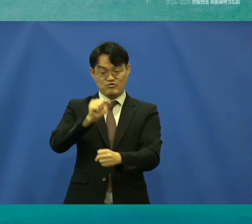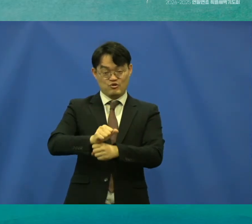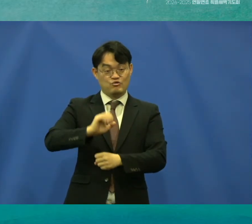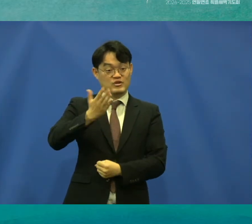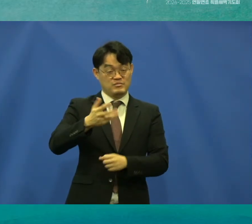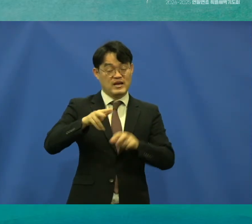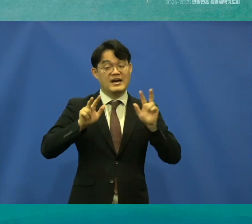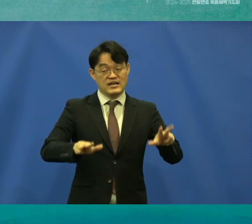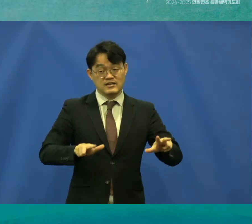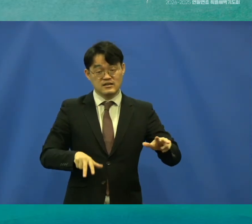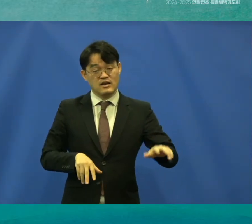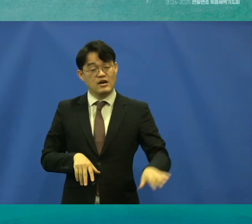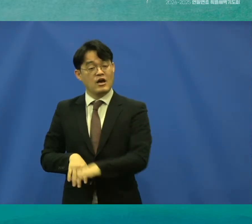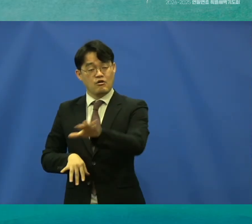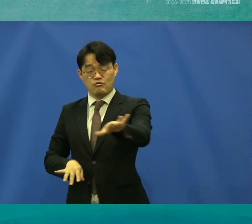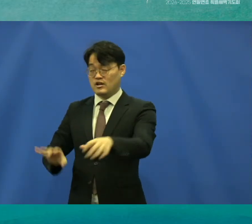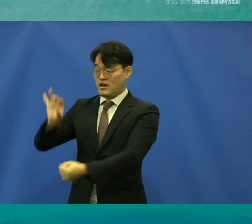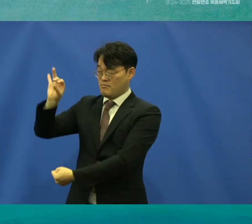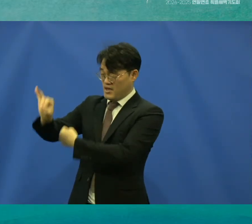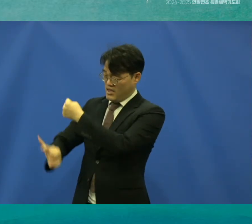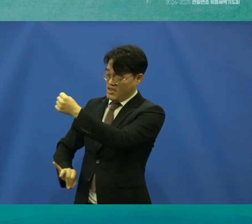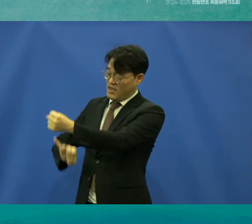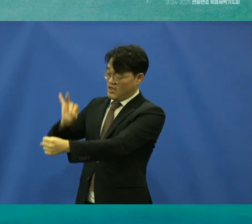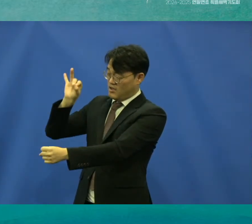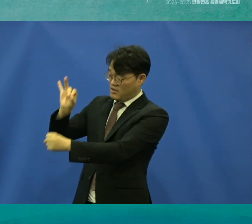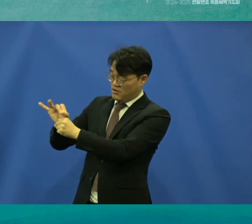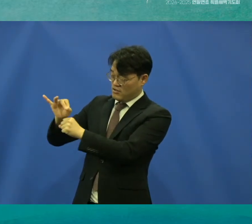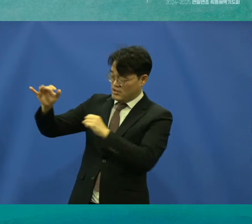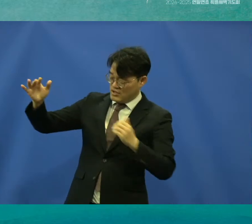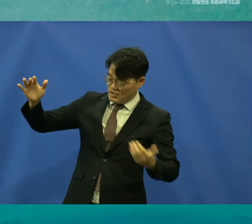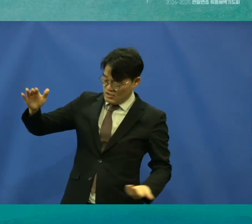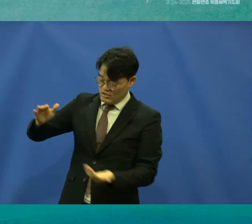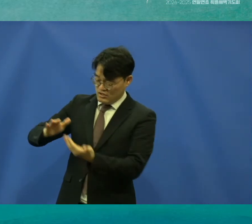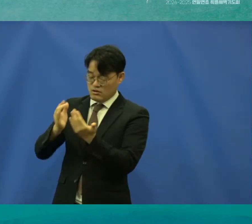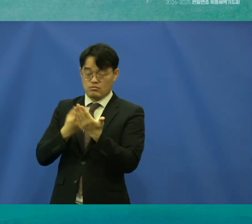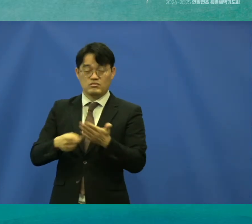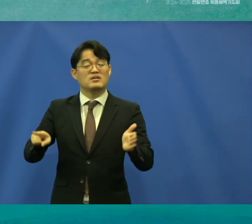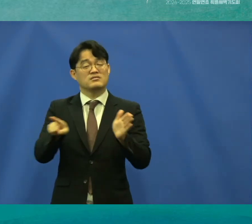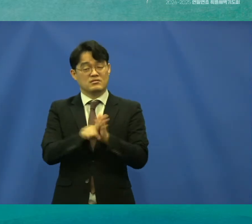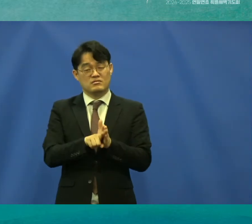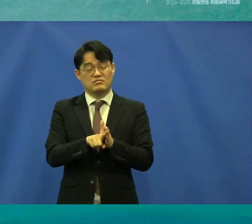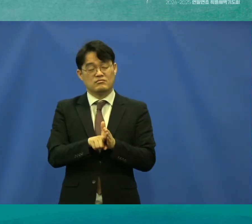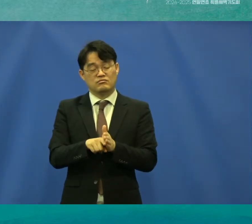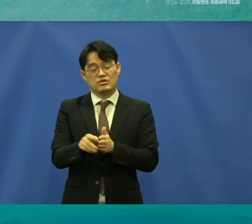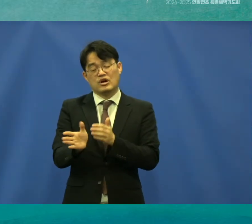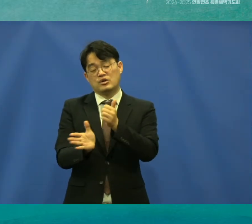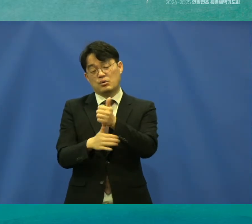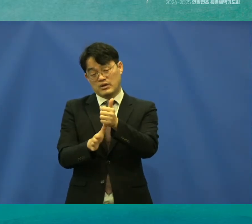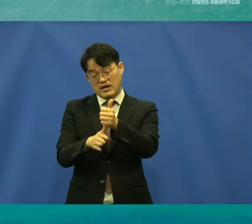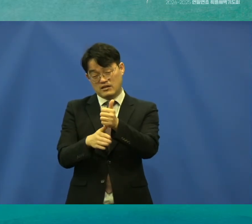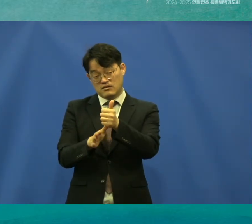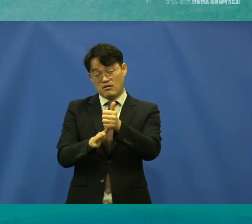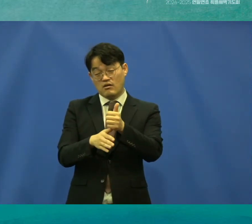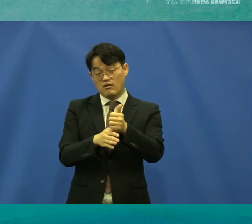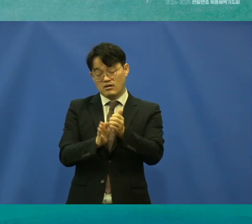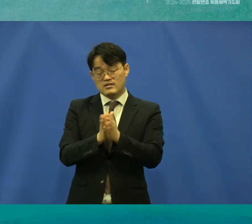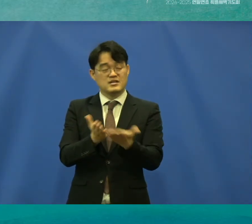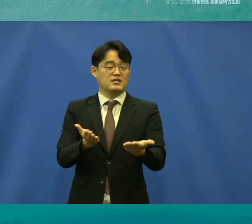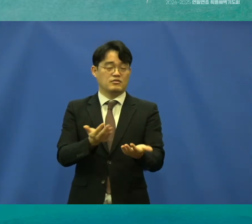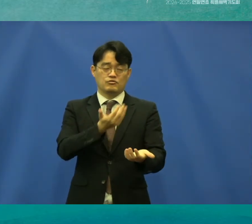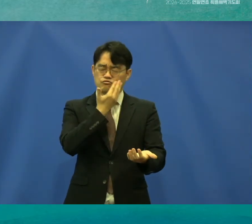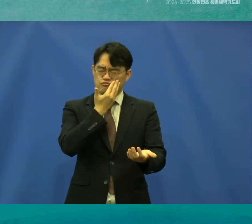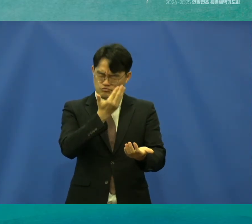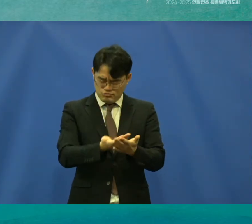이 요나서가 우리에게 답을 준다고 생각해요. 100년을 향하여 달려가는 우리 교회 이 요나서는 굉장히 중요한 메시지가